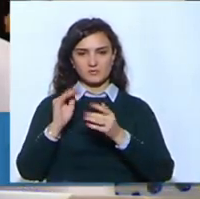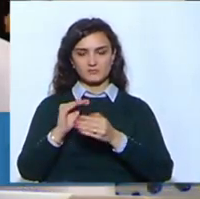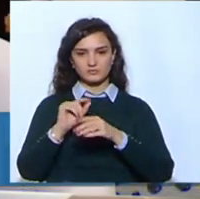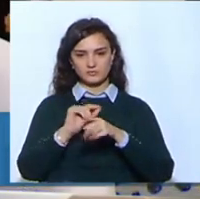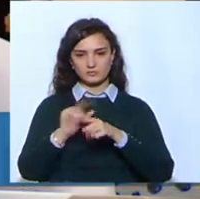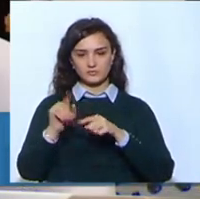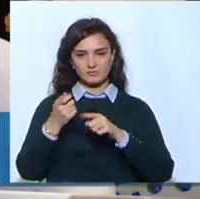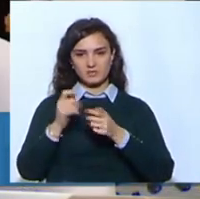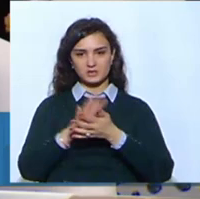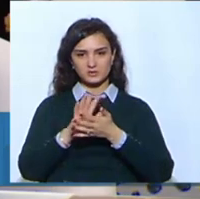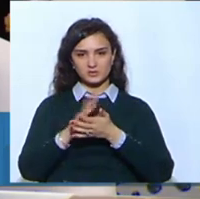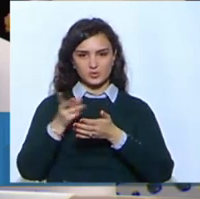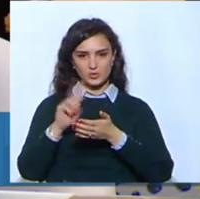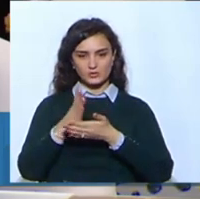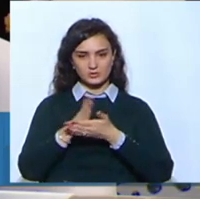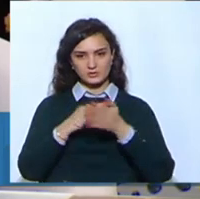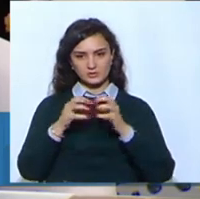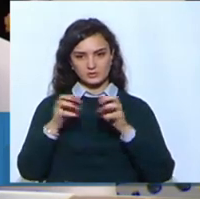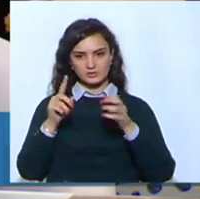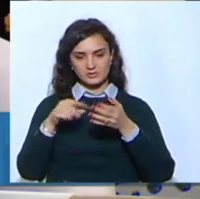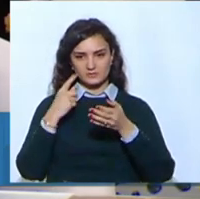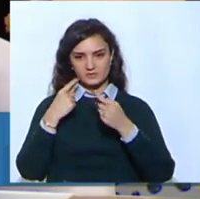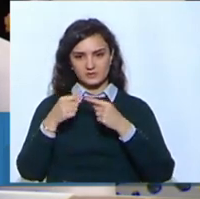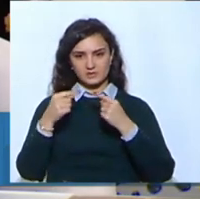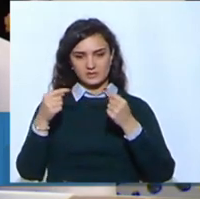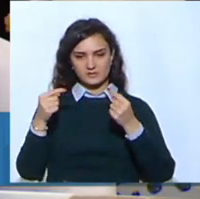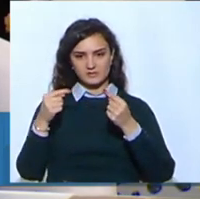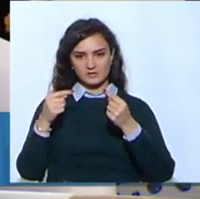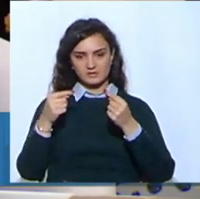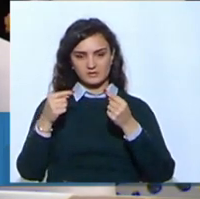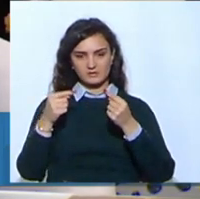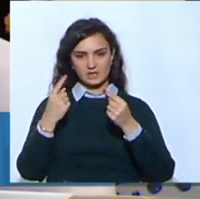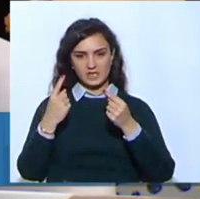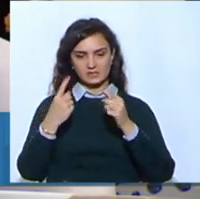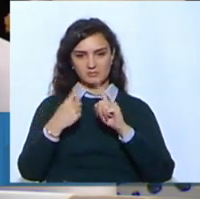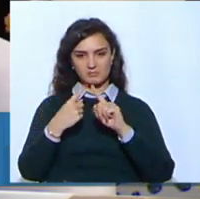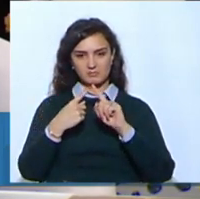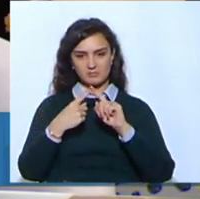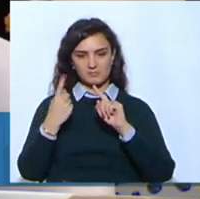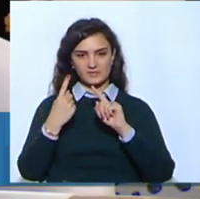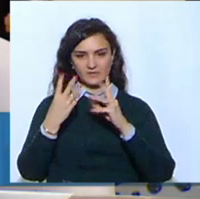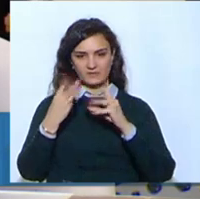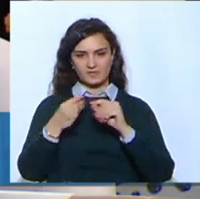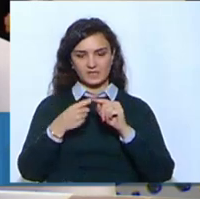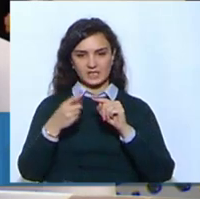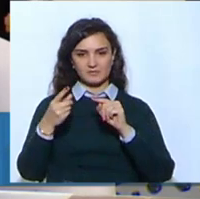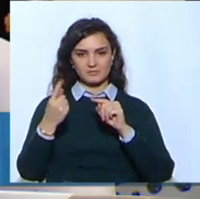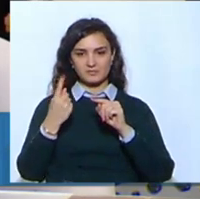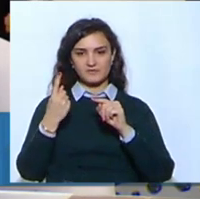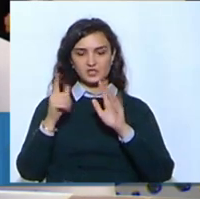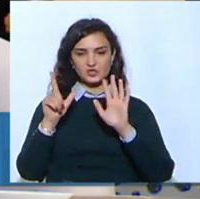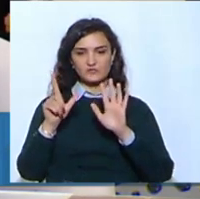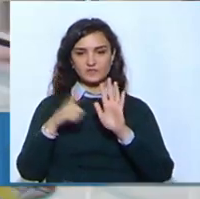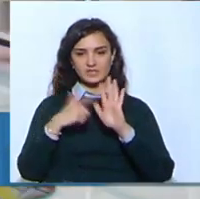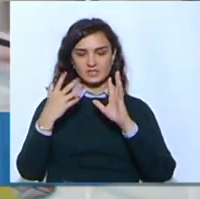თვითონ ამ ბაქტერიის იყოფა ორ ნაწილად. თქვენ ახსენეთ სხვადასხვა სისტემები და ერთი არის ეს პირველივე დღეების, პირველი 7